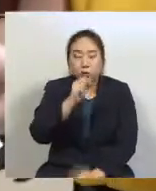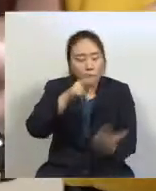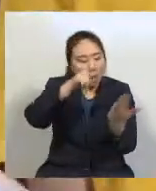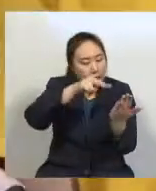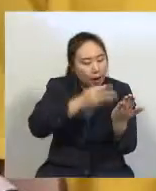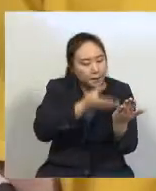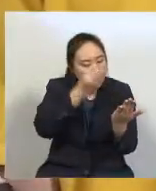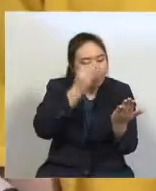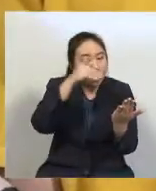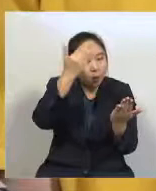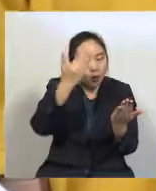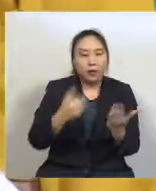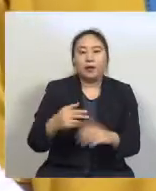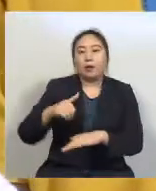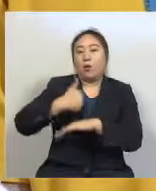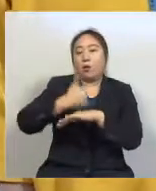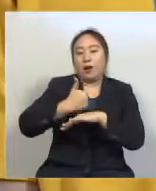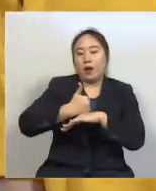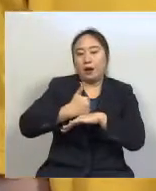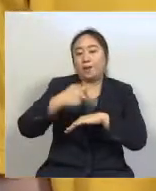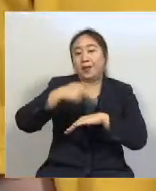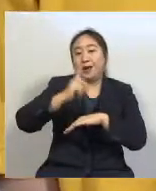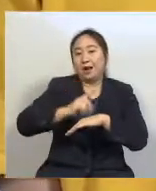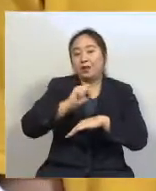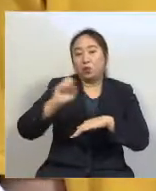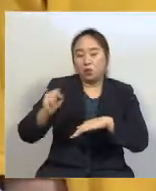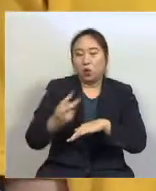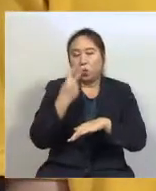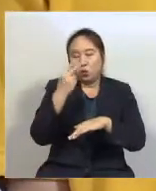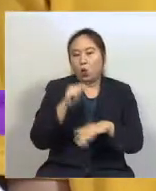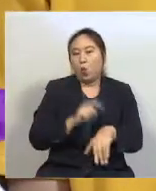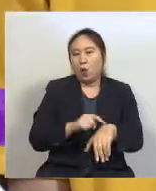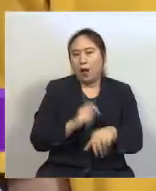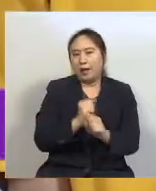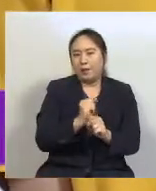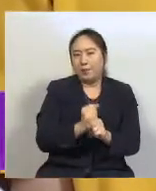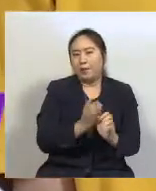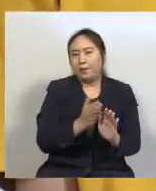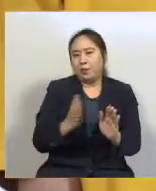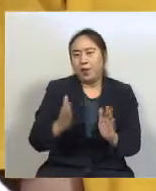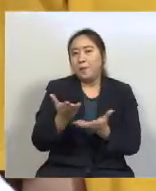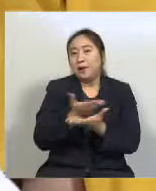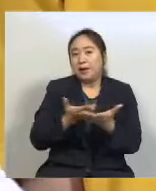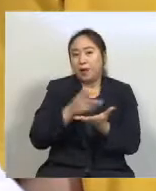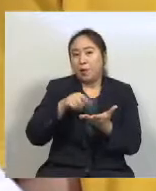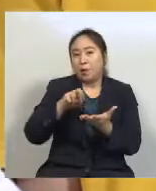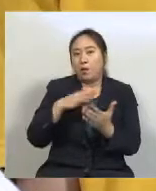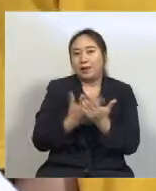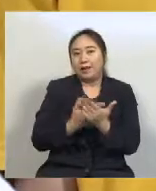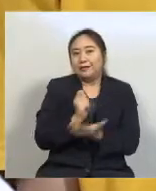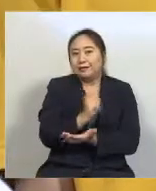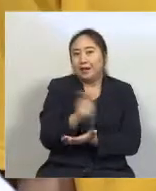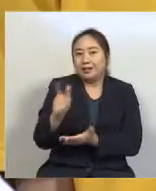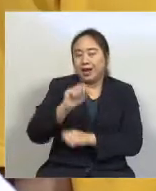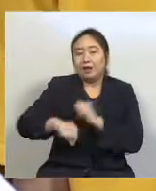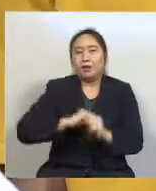ยในชวนหลีกภัยประธานสภาผู้แทนราษฎรบอกถึงกรอบเวลาในการพิจารณาร่างพระราชบัญญัติงบประมาณรายจ่าย